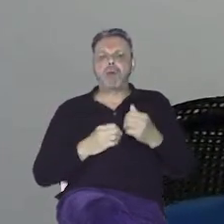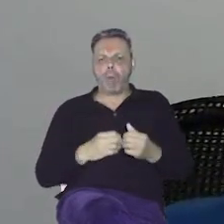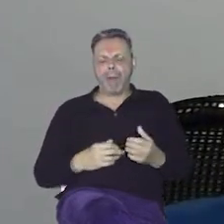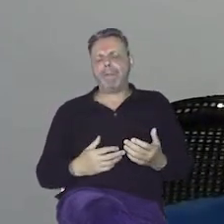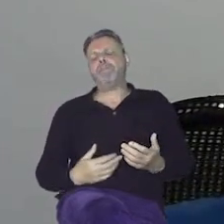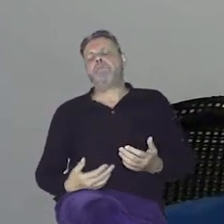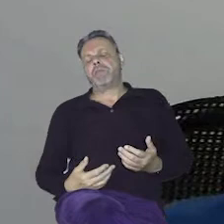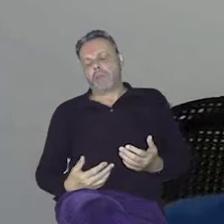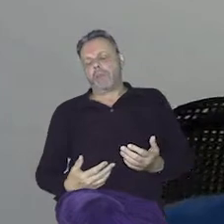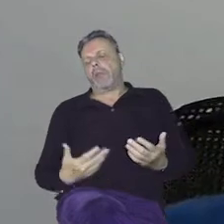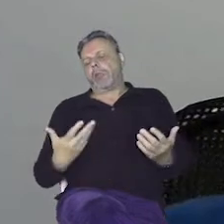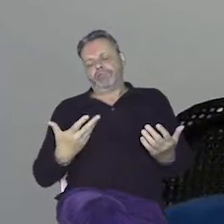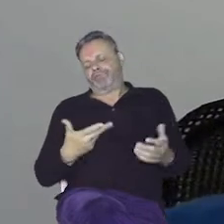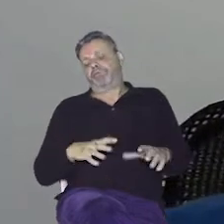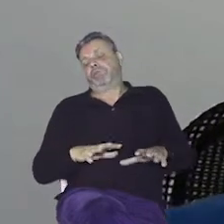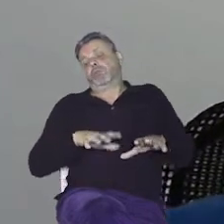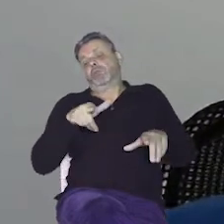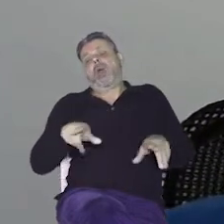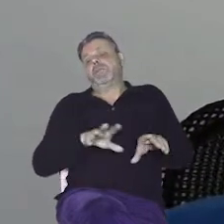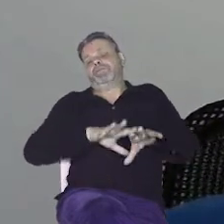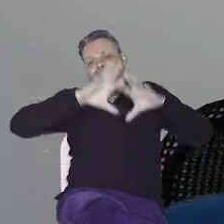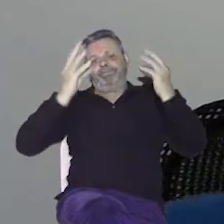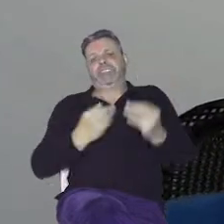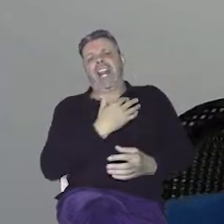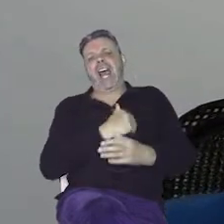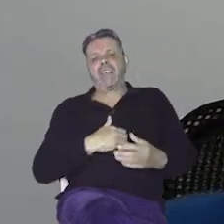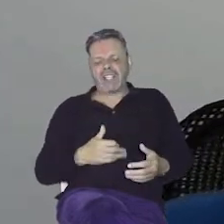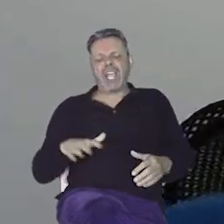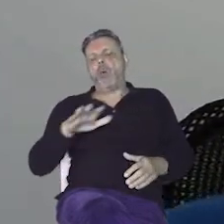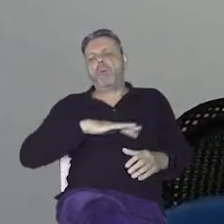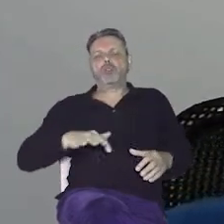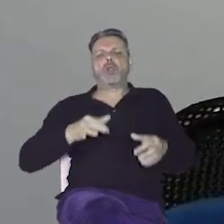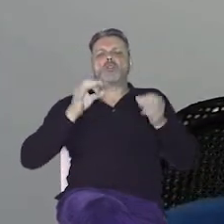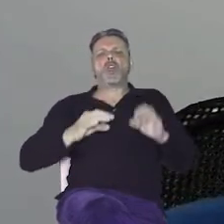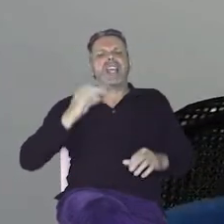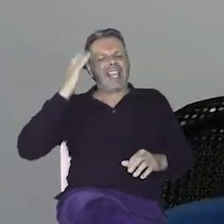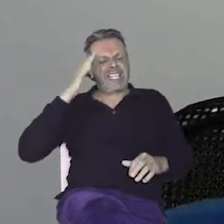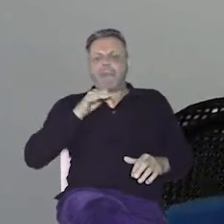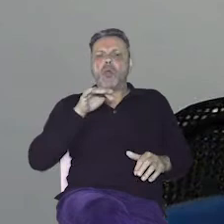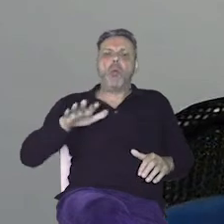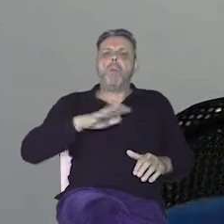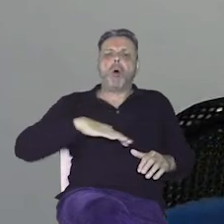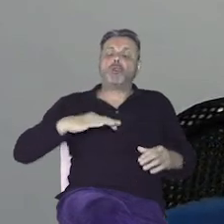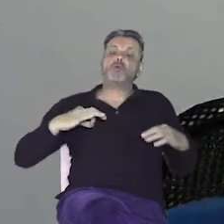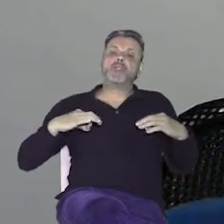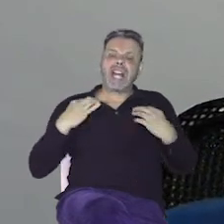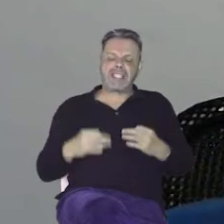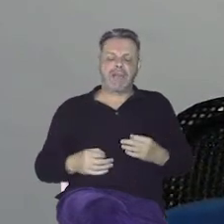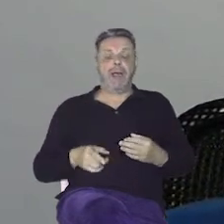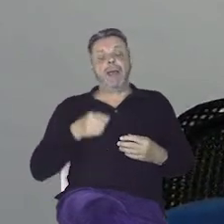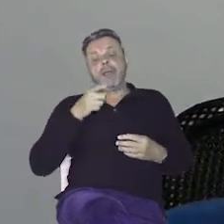susreće cijela Hrvatska i u području sustava socijalne skrbi i u području zdravstva, a to